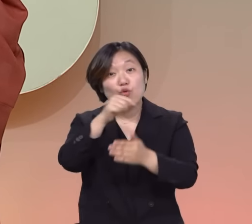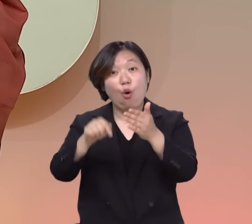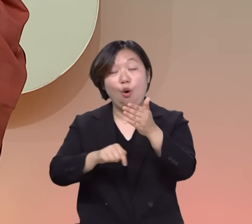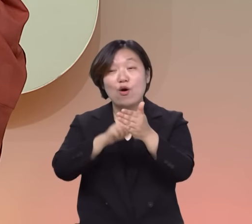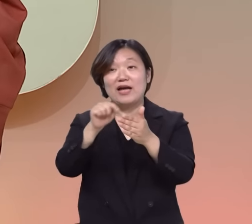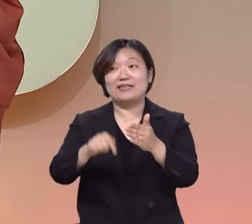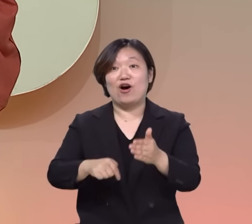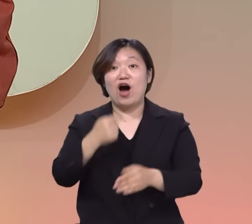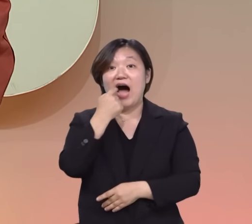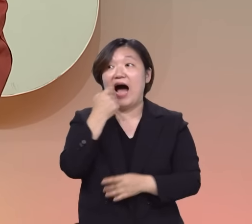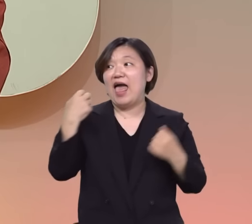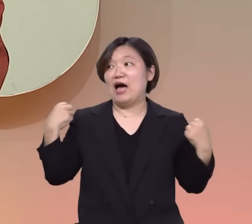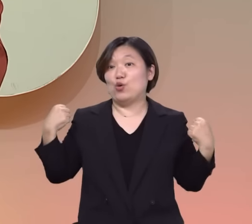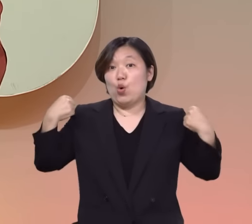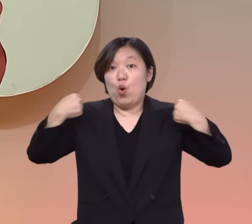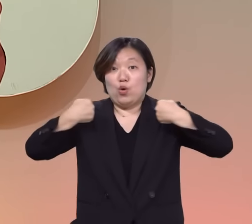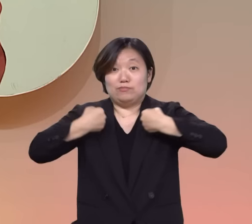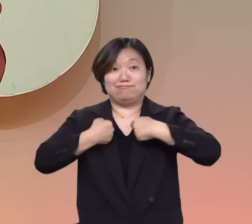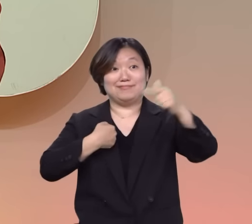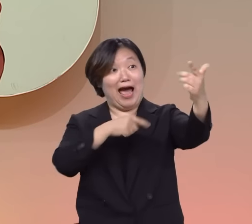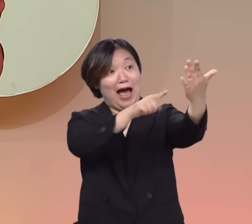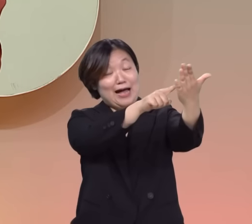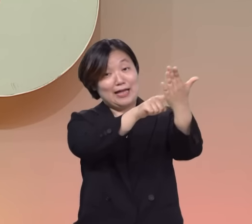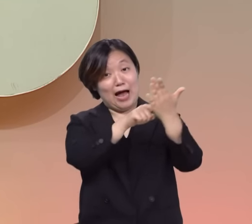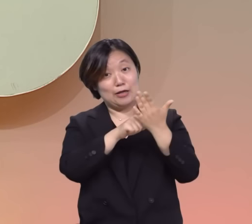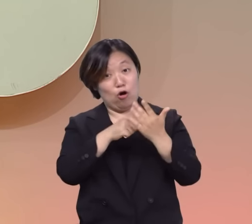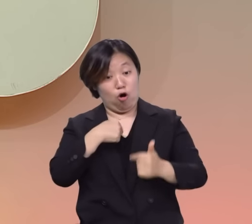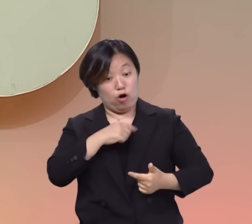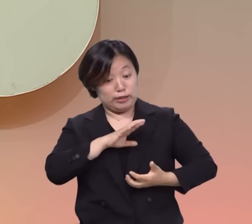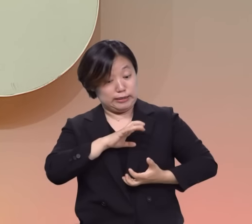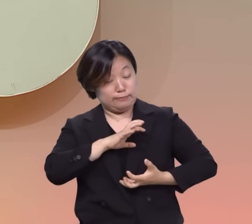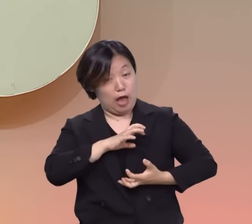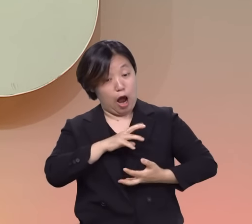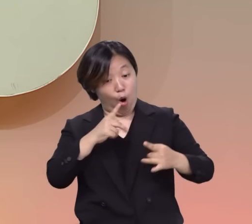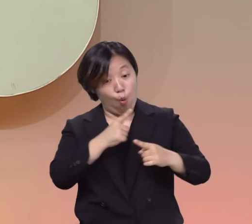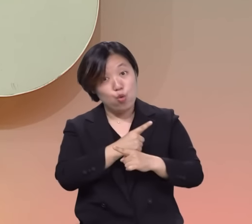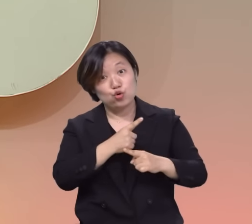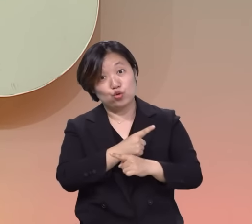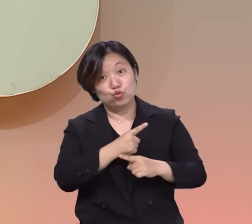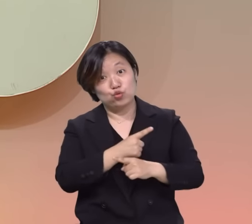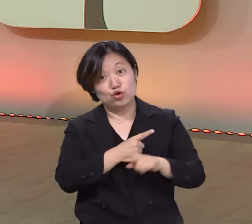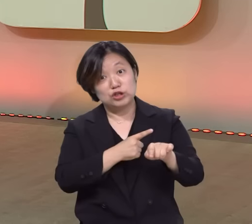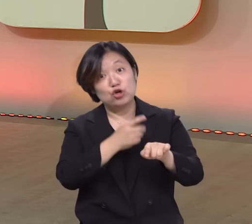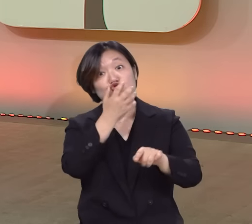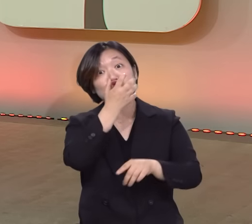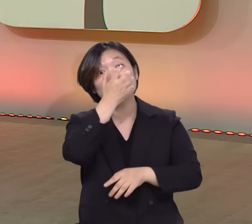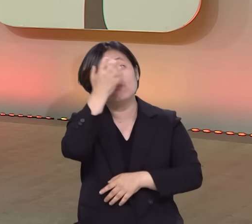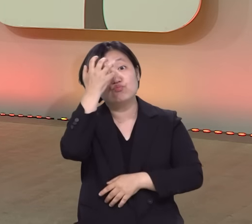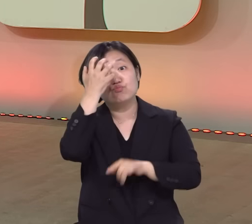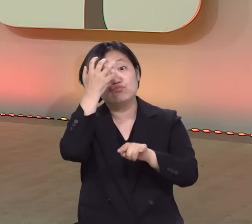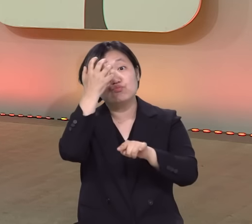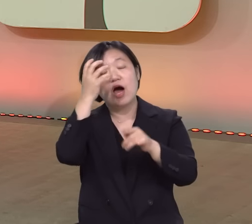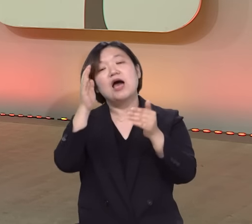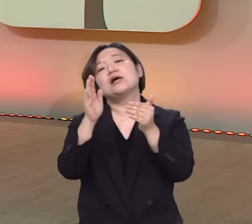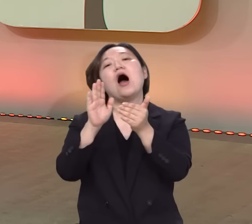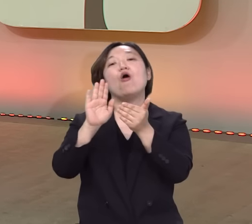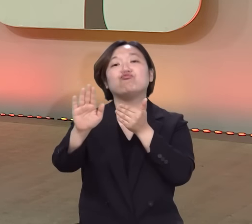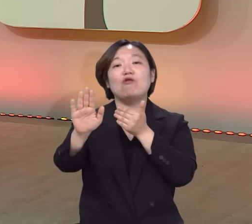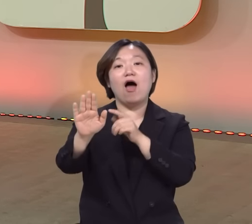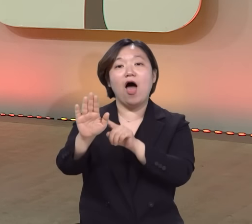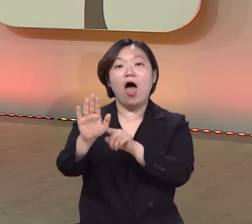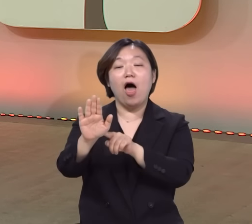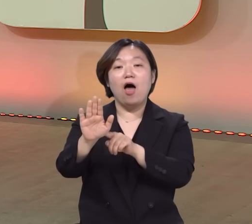사람들이 나타나서 심장을 쪼개 가지고요 심장을 고쳐주는 그런 꿈을 꾸고 난 뒤에